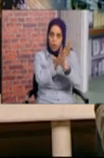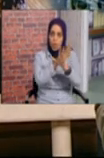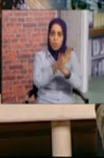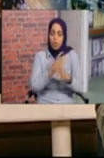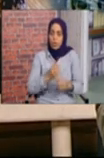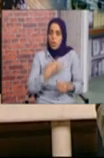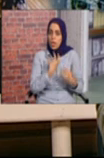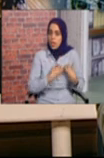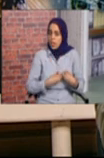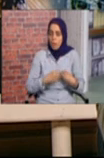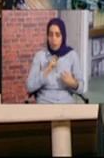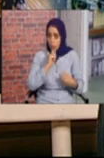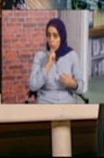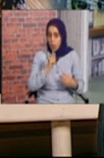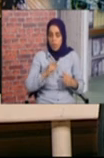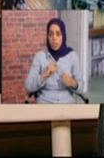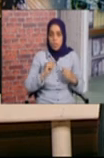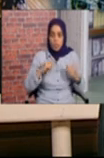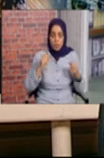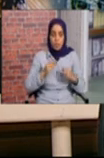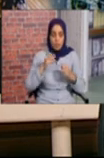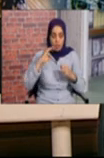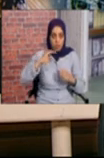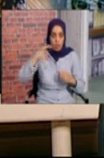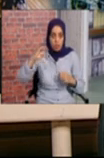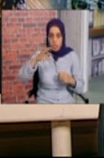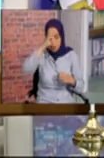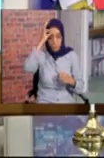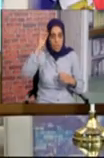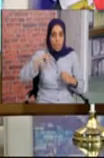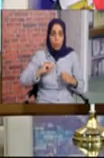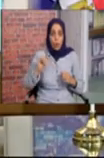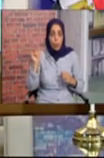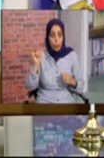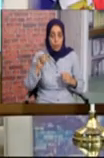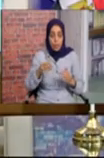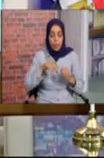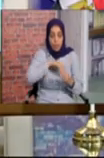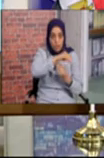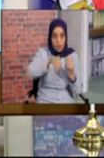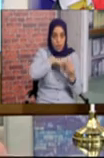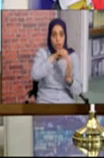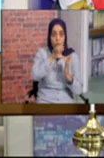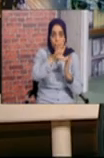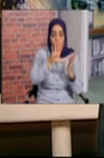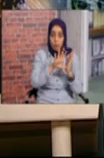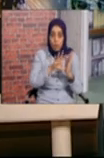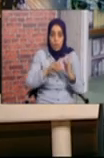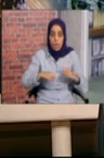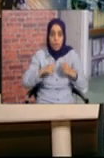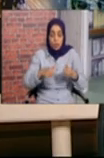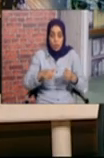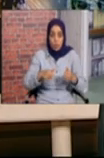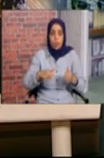التعبير والرأي، لكن سيادة الرئيس ضرب يعني مثل مهم بفكرة الهجرة غير الشرعية. يعني هذا الطرح المميز لقضية